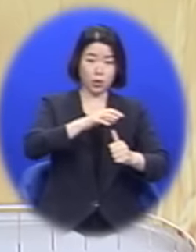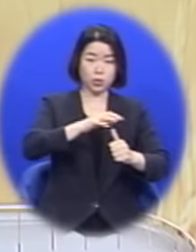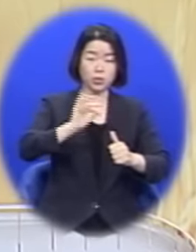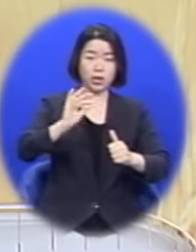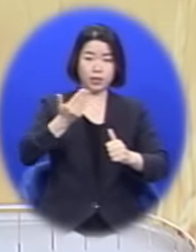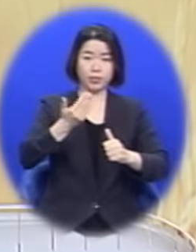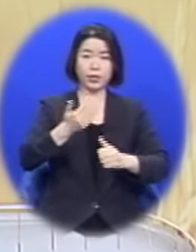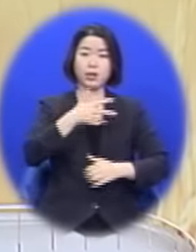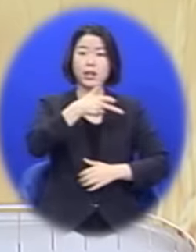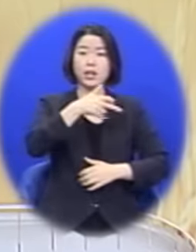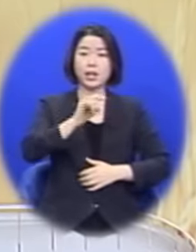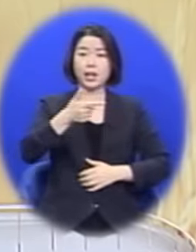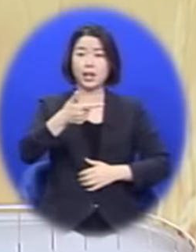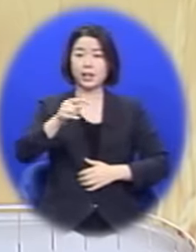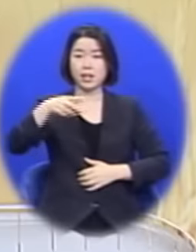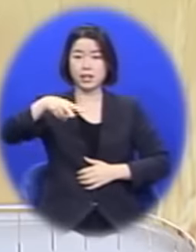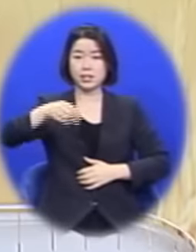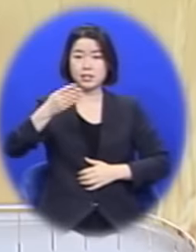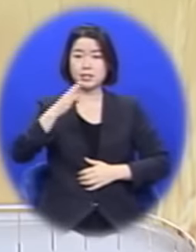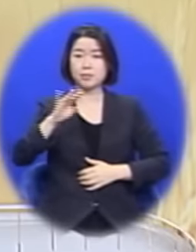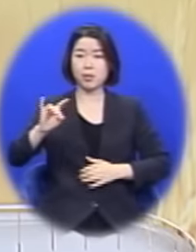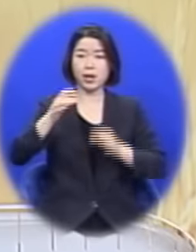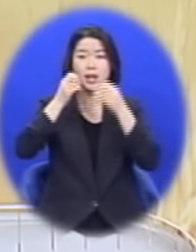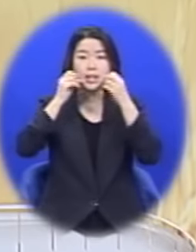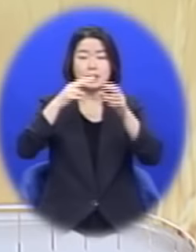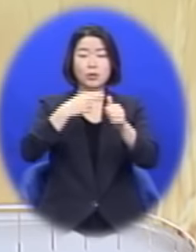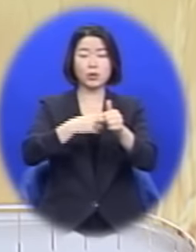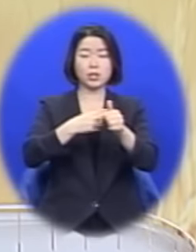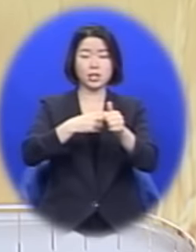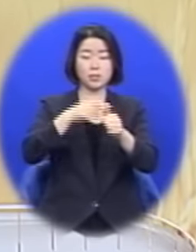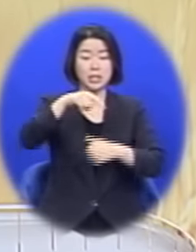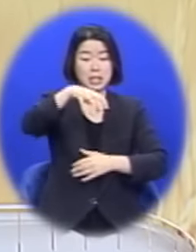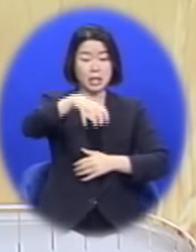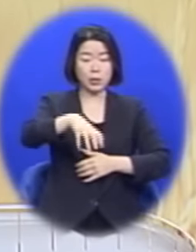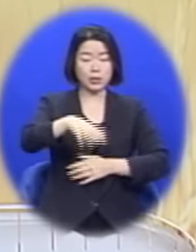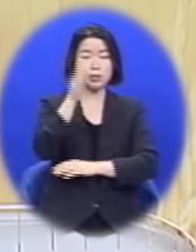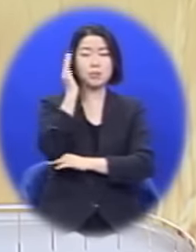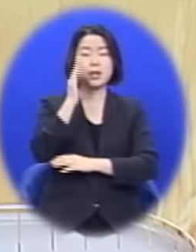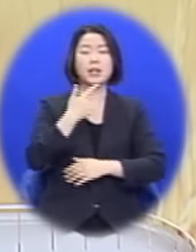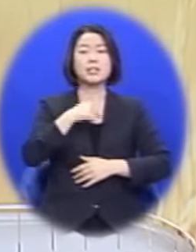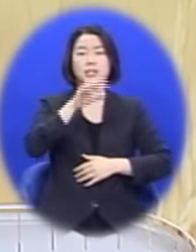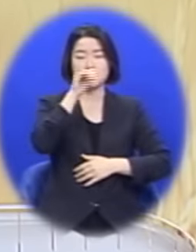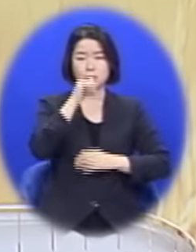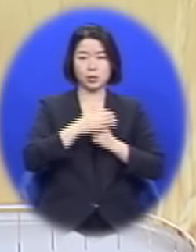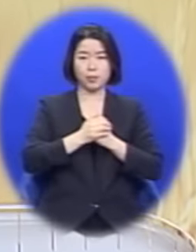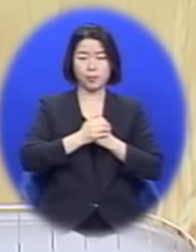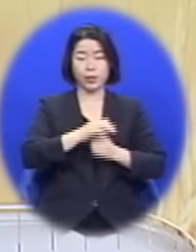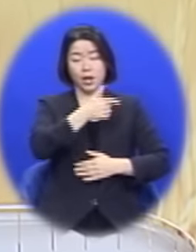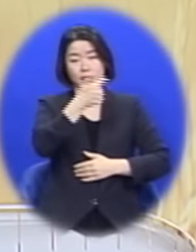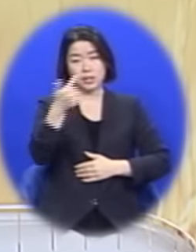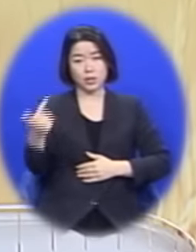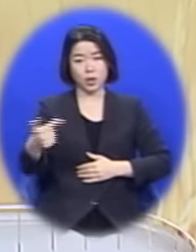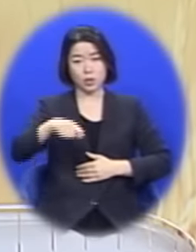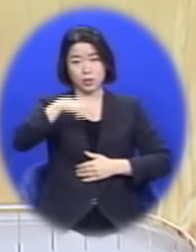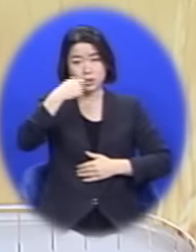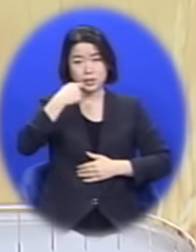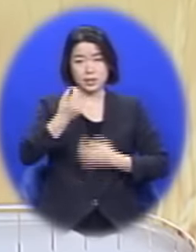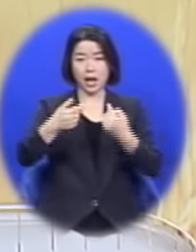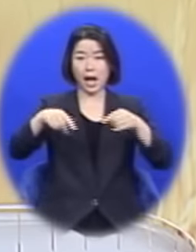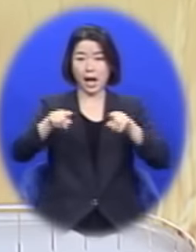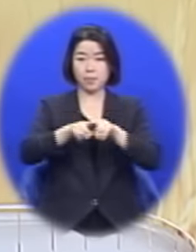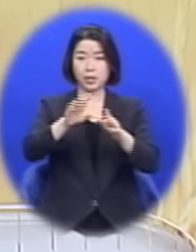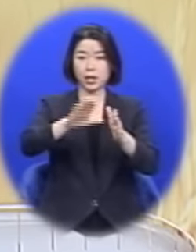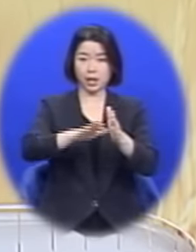선교사님이 여기서 말씀을 간증을 하셨습니다. 저녁 식사를 같이 했는데